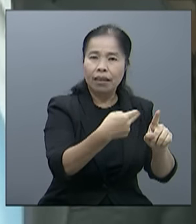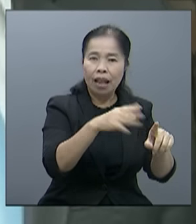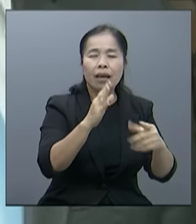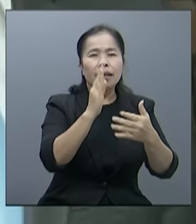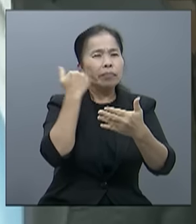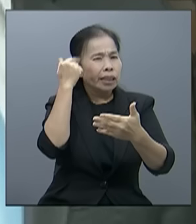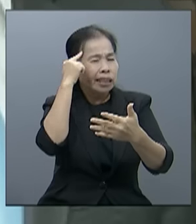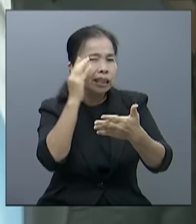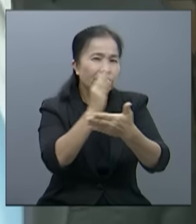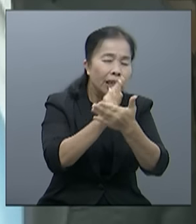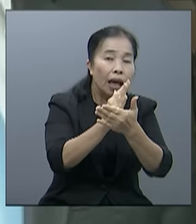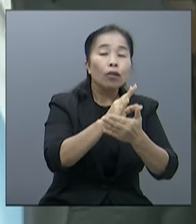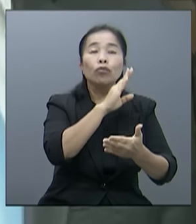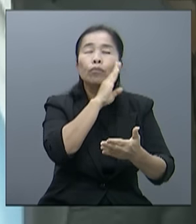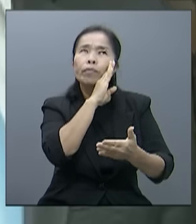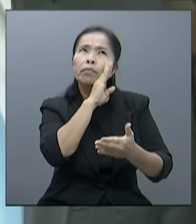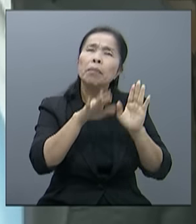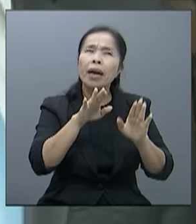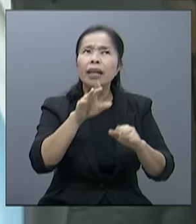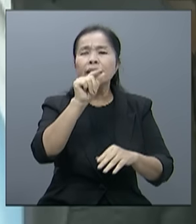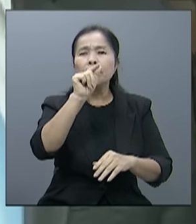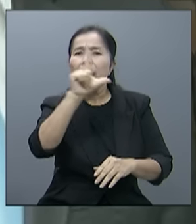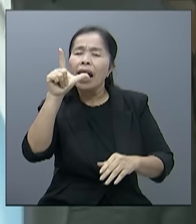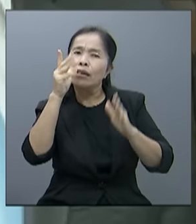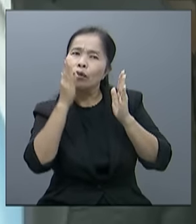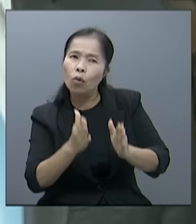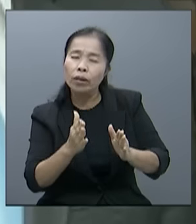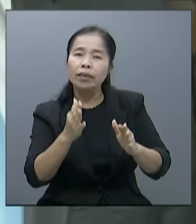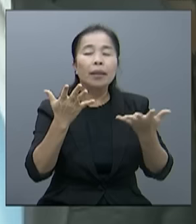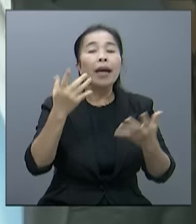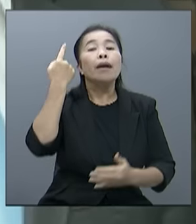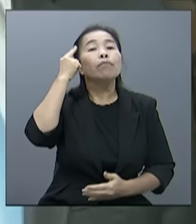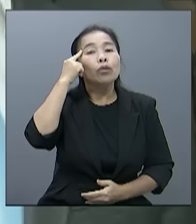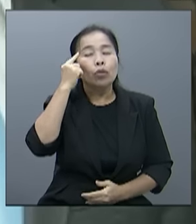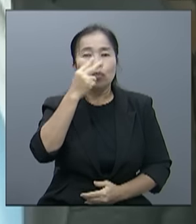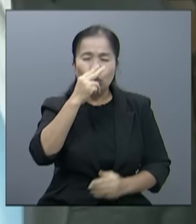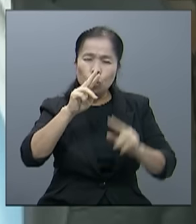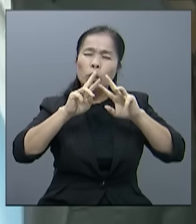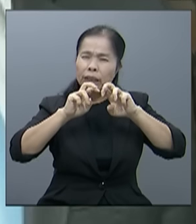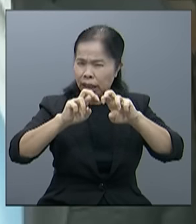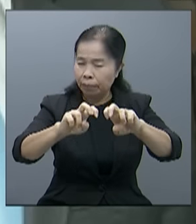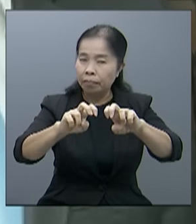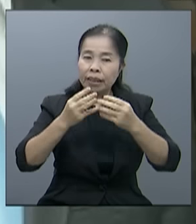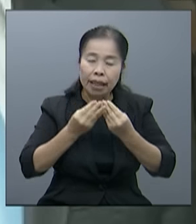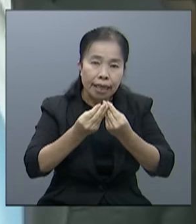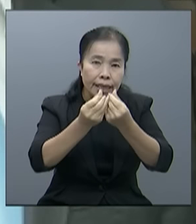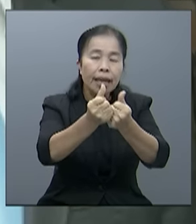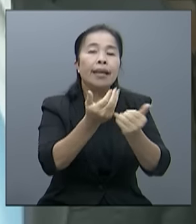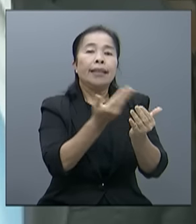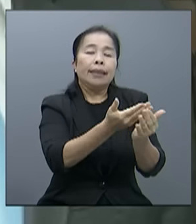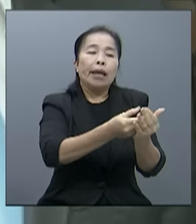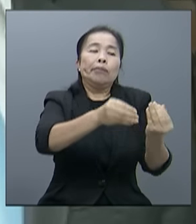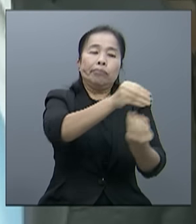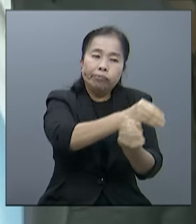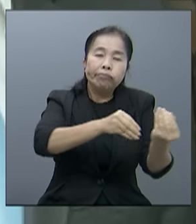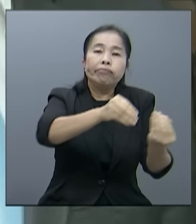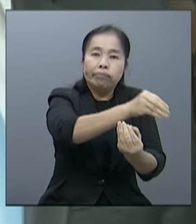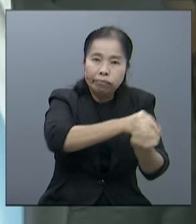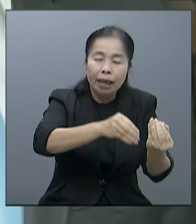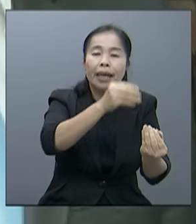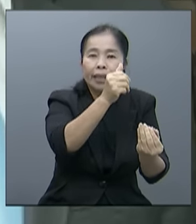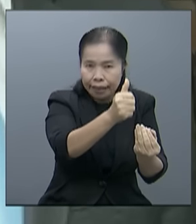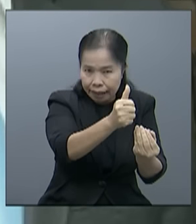ครับว่าสัก20ล้านคนแล้วงบที่เหลือที่เตรียมไว้เนี่ยก็ไปใช้จ่ายในการกระตุ้นทางเศรษฐกิจในโครงการอื่นๆ